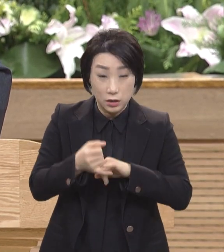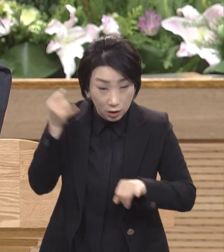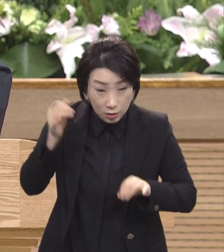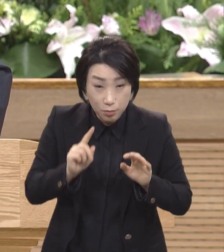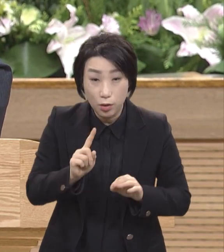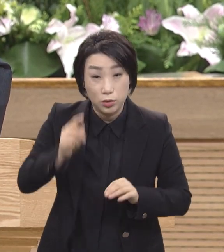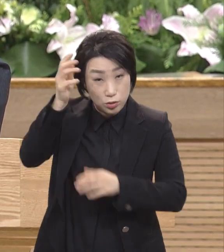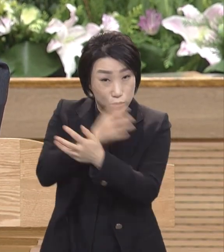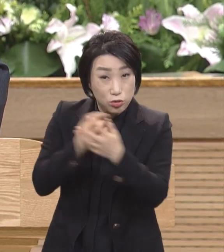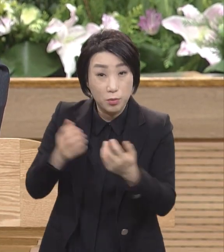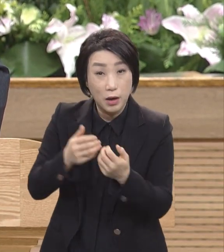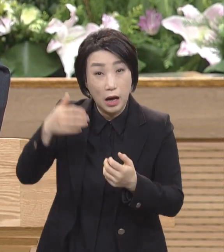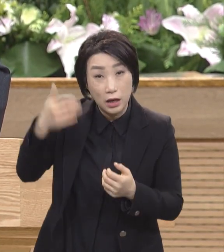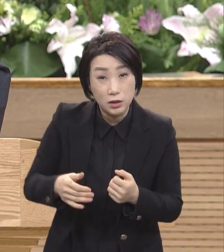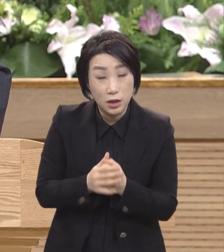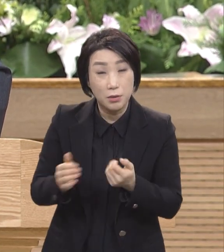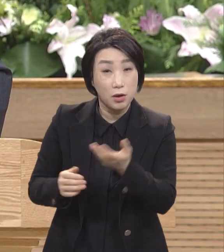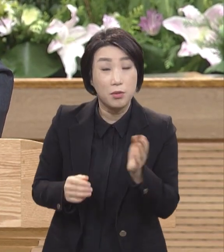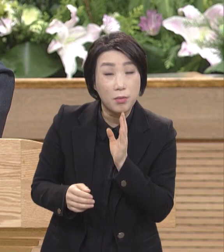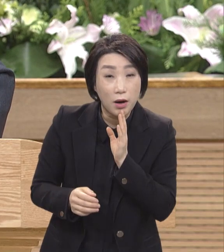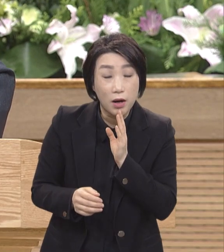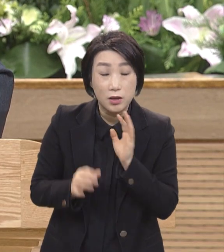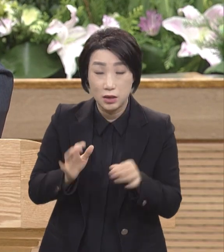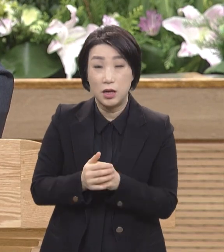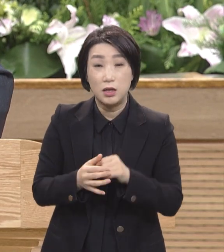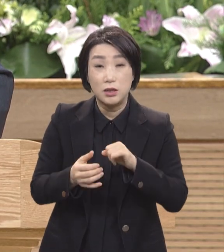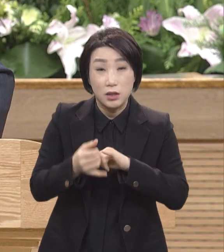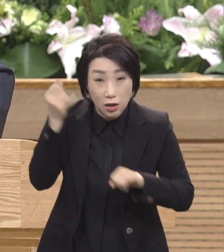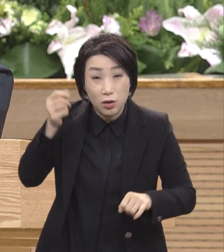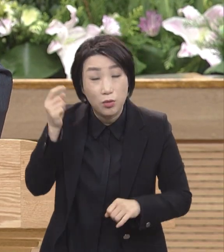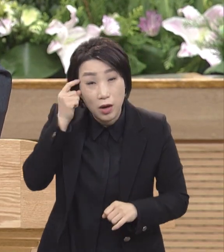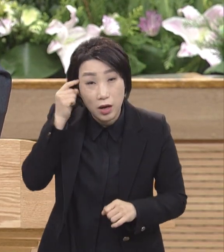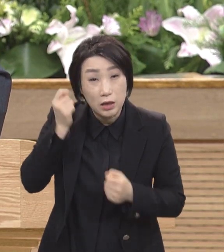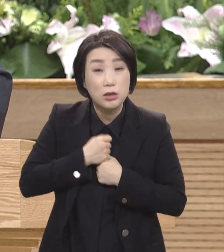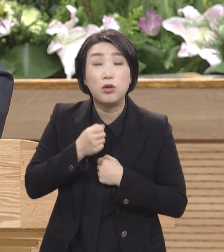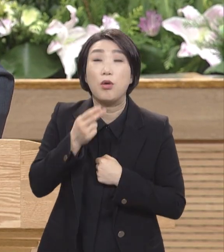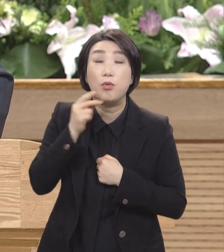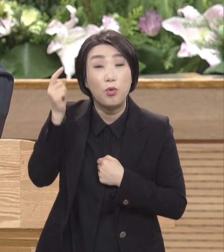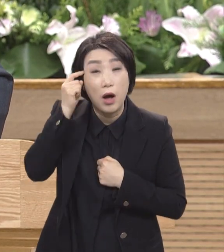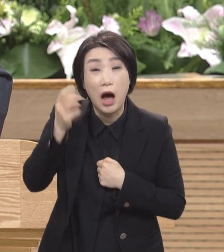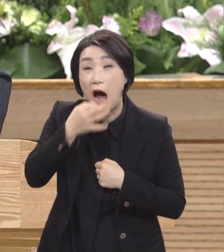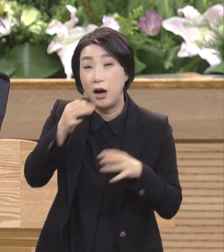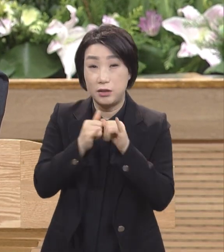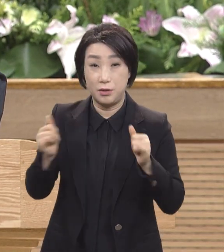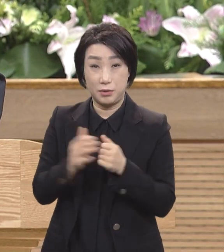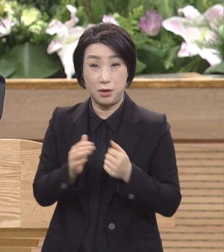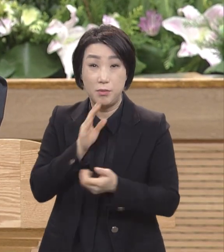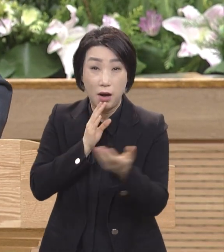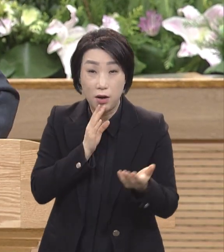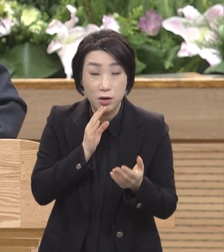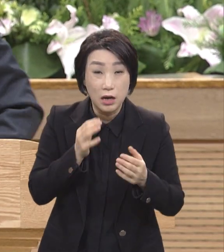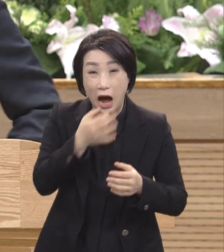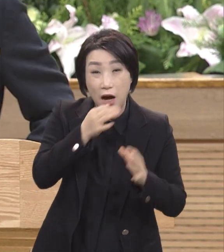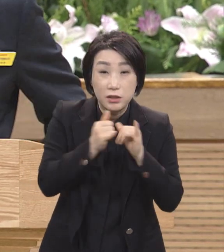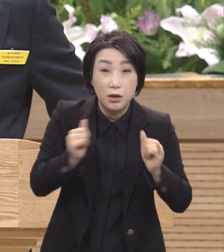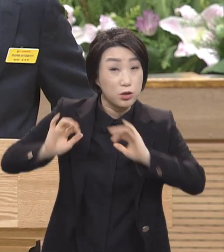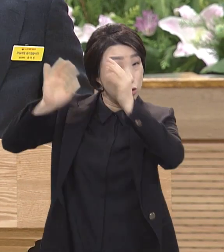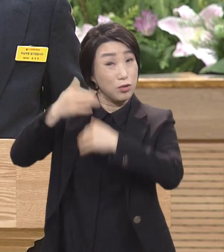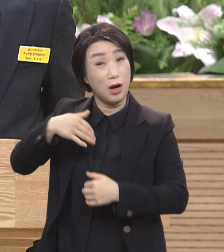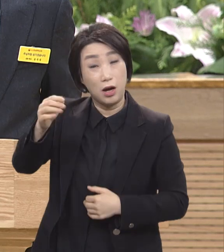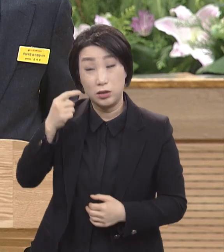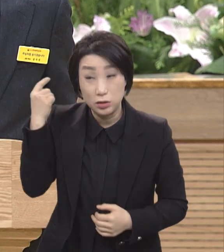충만하지 못했다는 거예요. 못 지켰다면 정육의 인간이라는 거예요. 정육의 인간이 천군 같다 소리 들었어요?